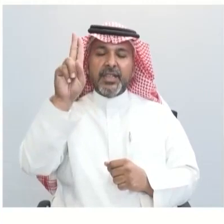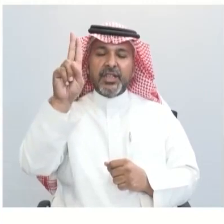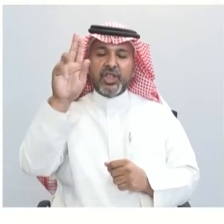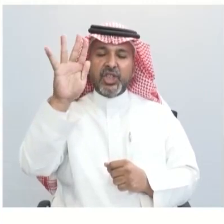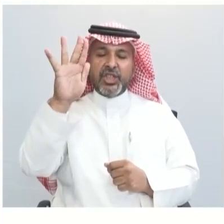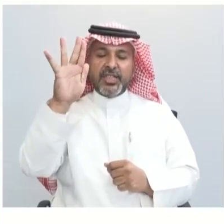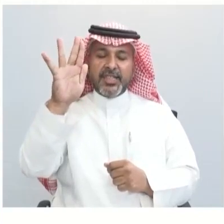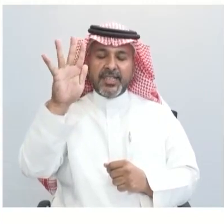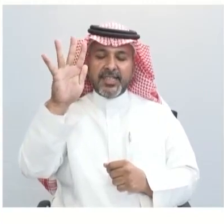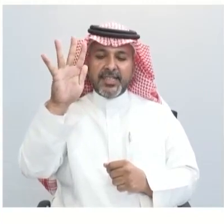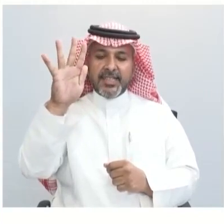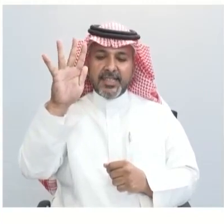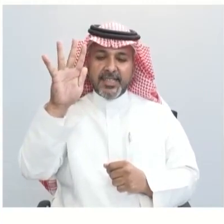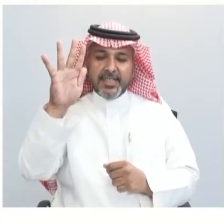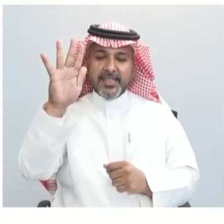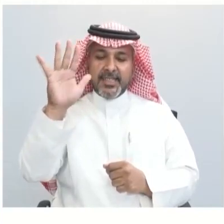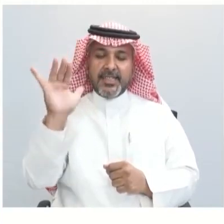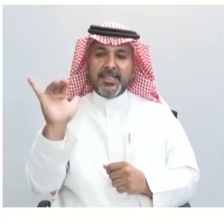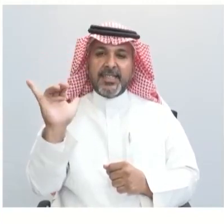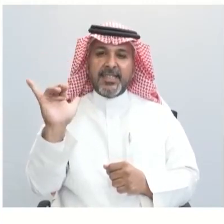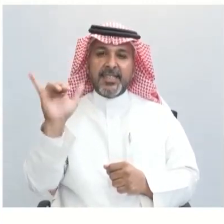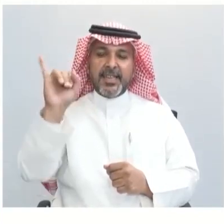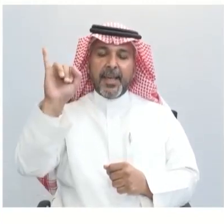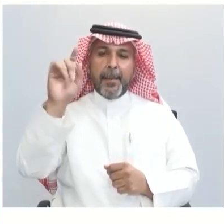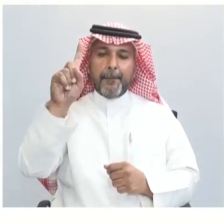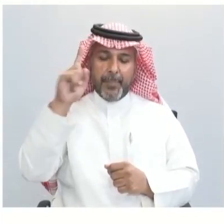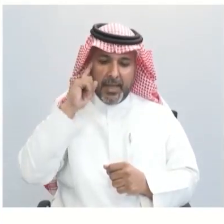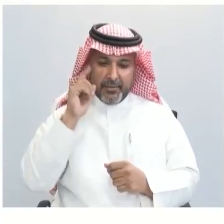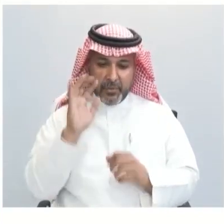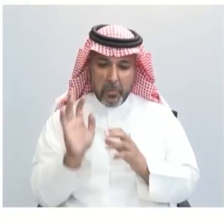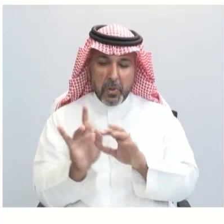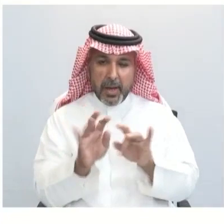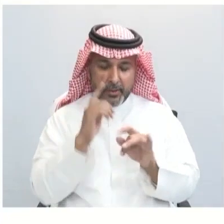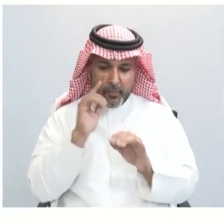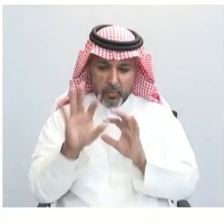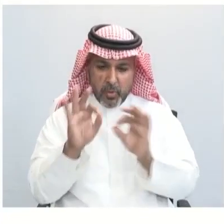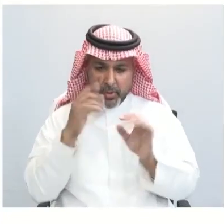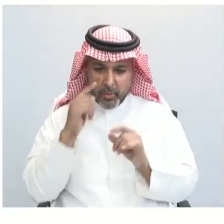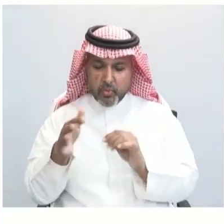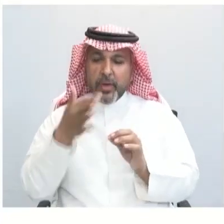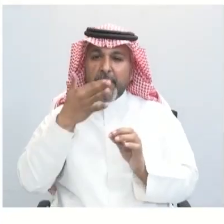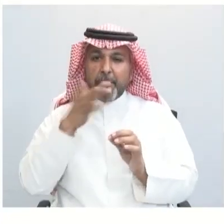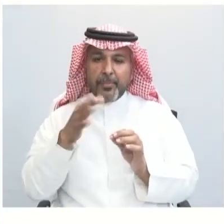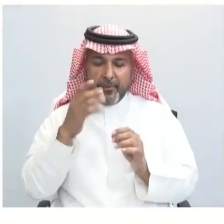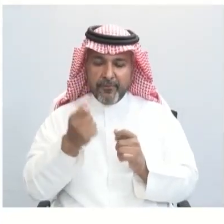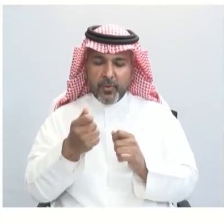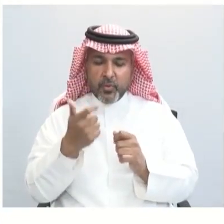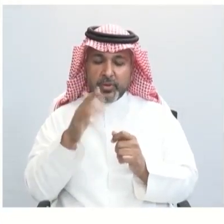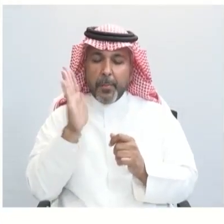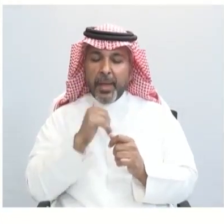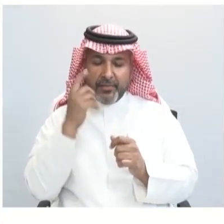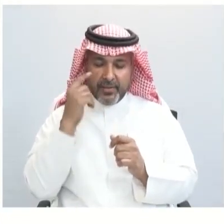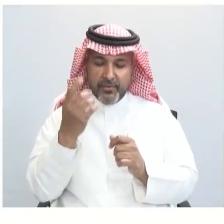المنصة mailchimp.com، بعد ذلك نقوم باختيار ساين أب، هنا